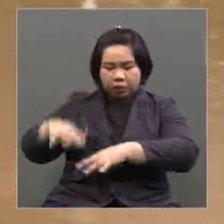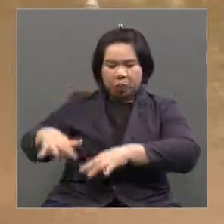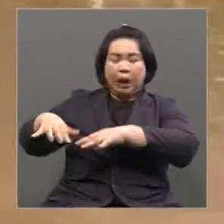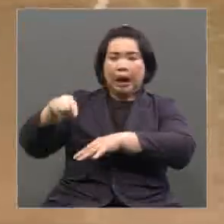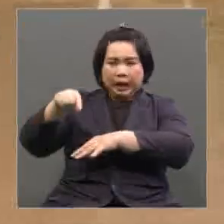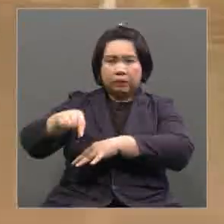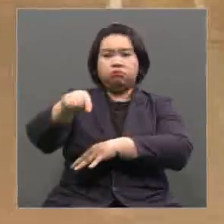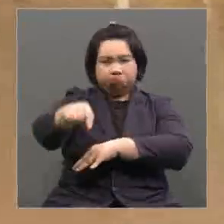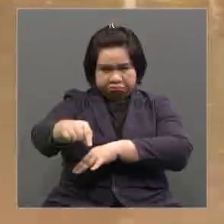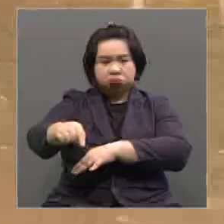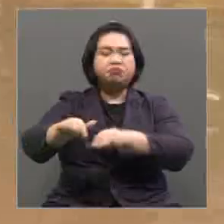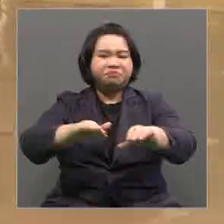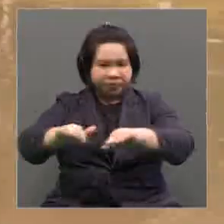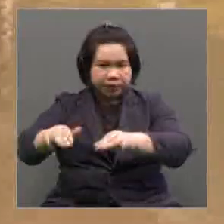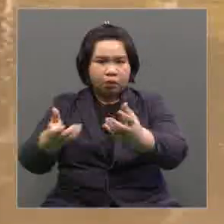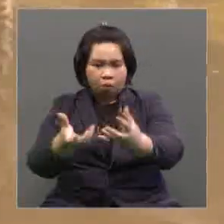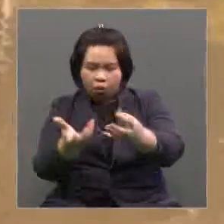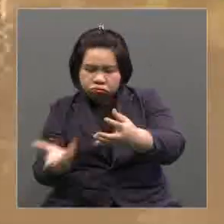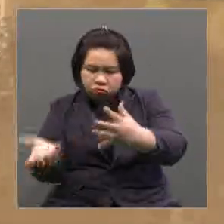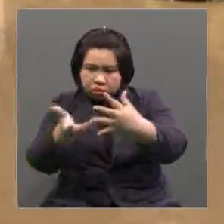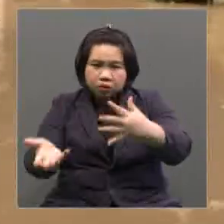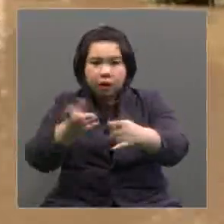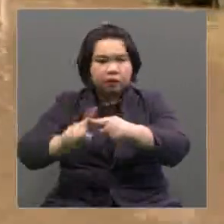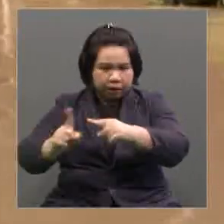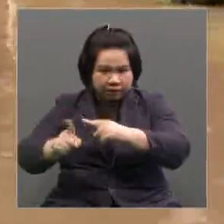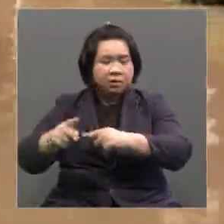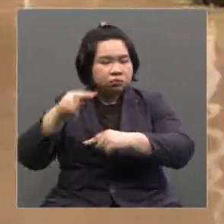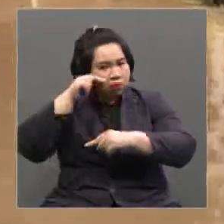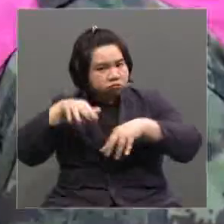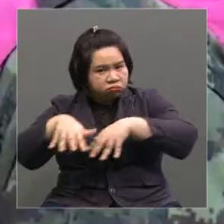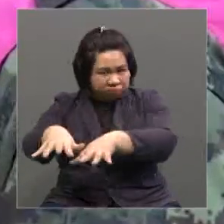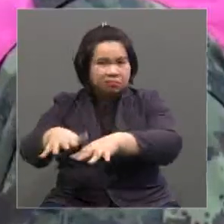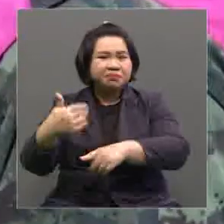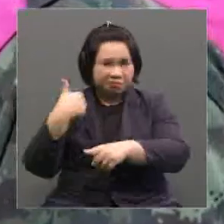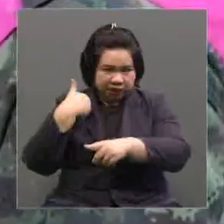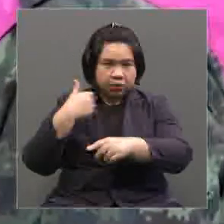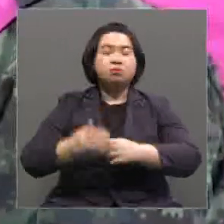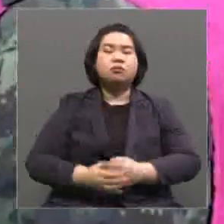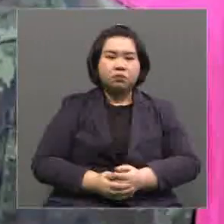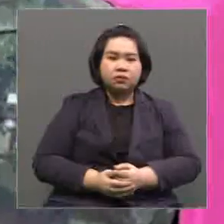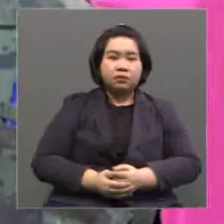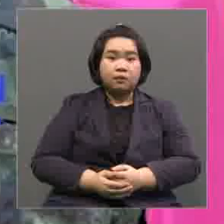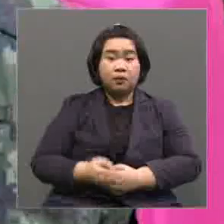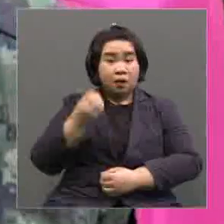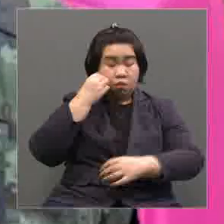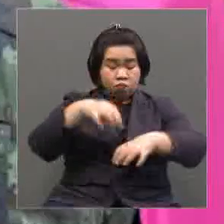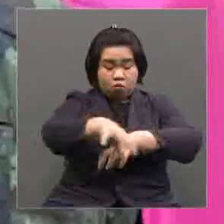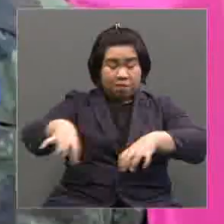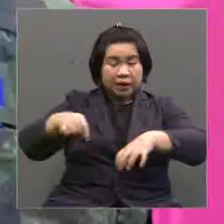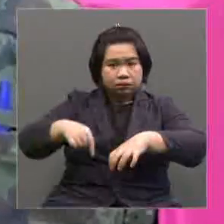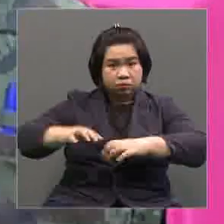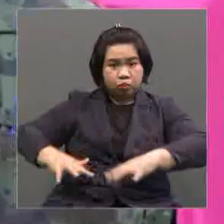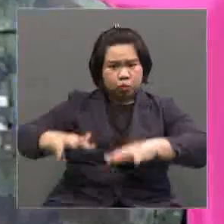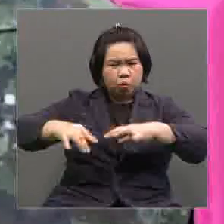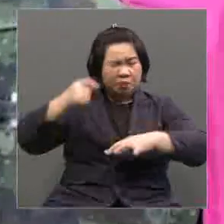าอาจจะต้องเตรียมตัวแล้วเพราะว่าจะเป็นพื้นที่รับน้ำต่อไปก็ต้องเตรียมตัวรับสถานการณ์เนี่ยสถานการณ์น้ำท่วมหมู่บ้านน้ำลัดเนี่ยเขาบอกว่าประ